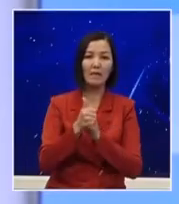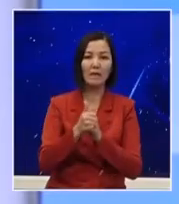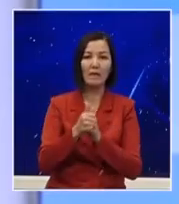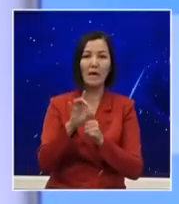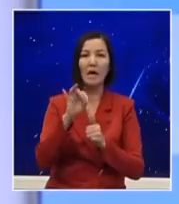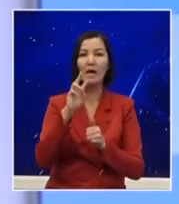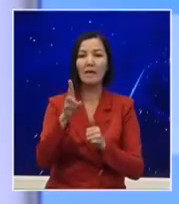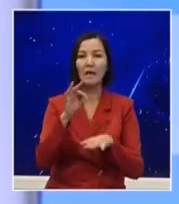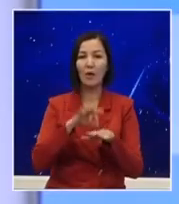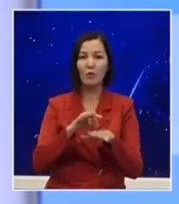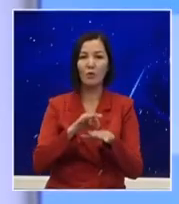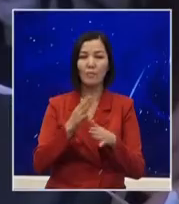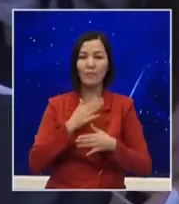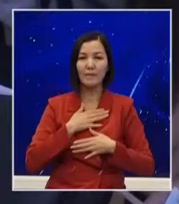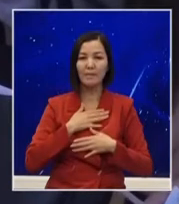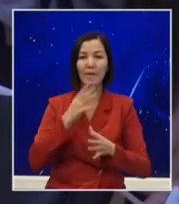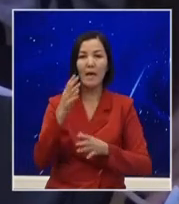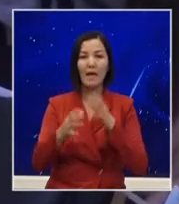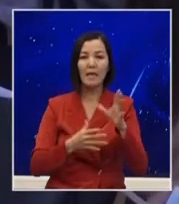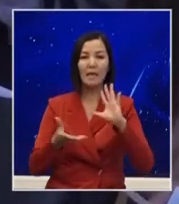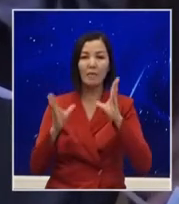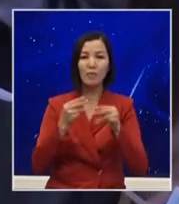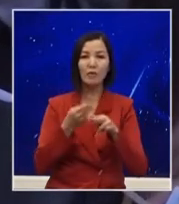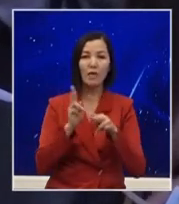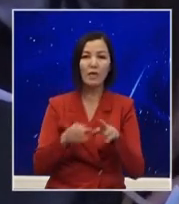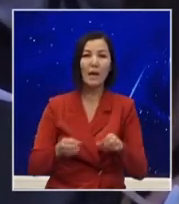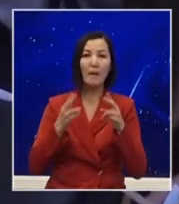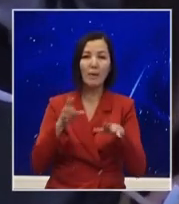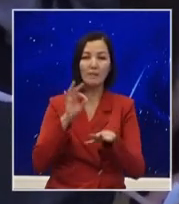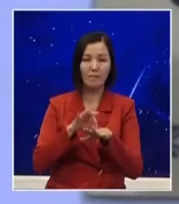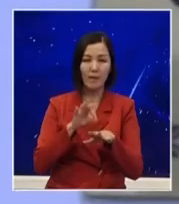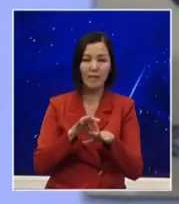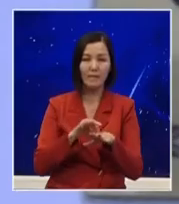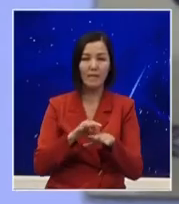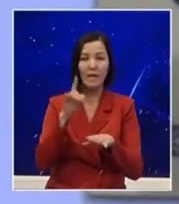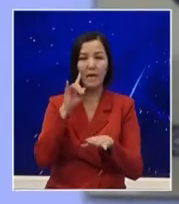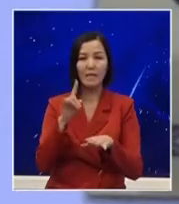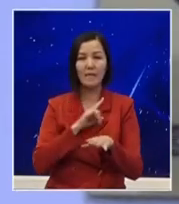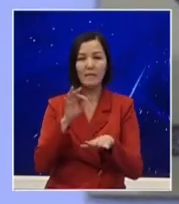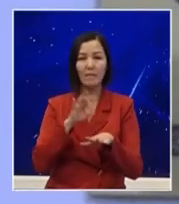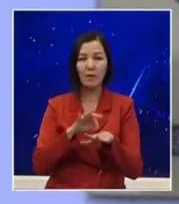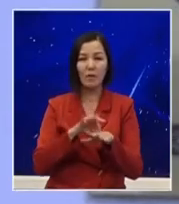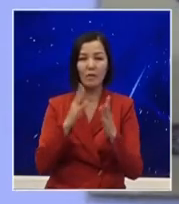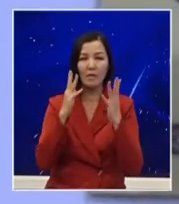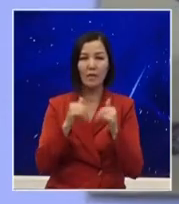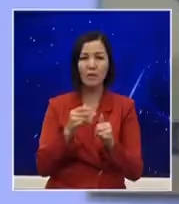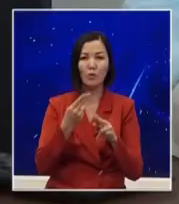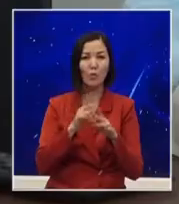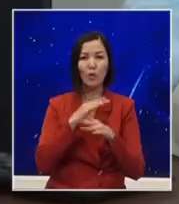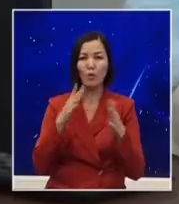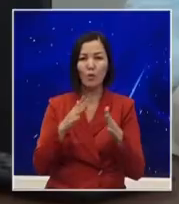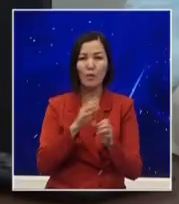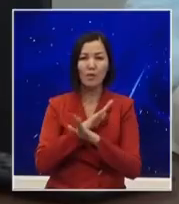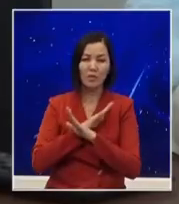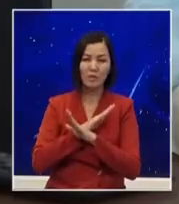қатерлі ісік тек біздің елде ғана емес, әлем бойынша ең қауіпті дерттің бірі. Өйткені елімізде бұл дертке шалдығатын адам саны тым көп. Өлім